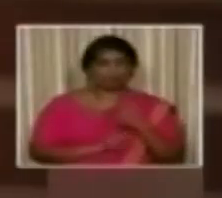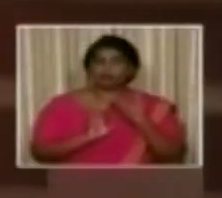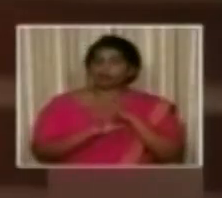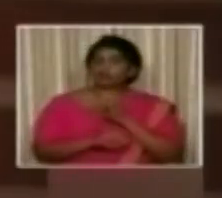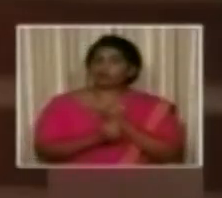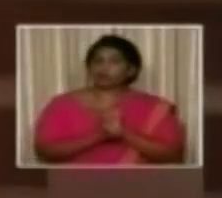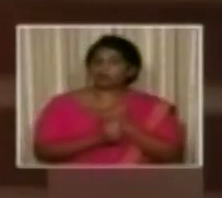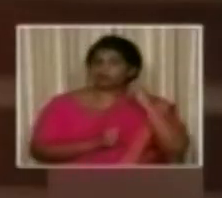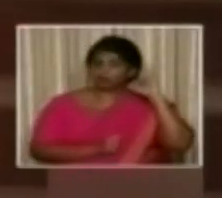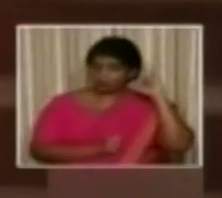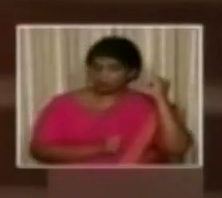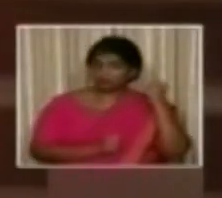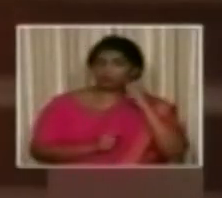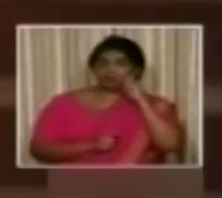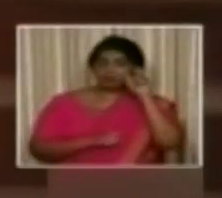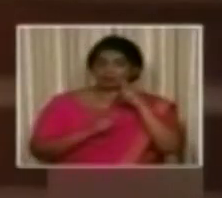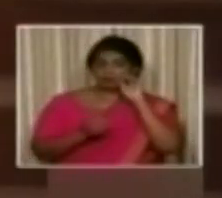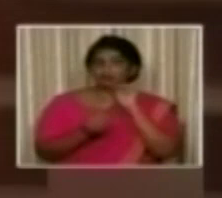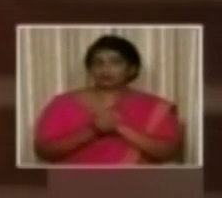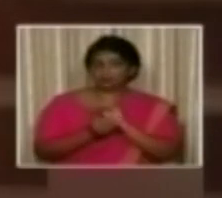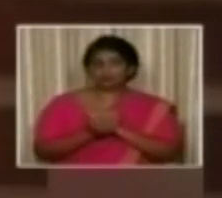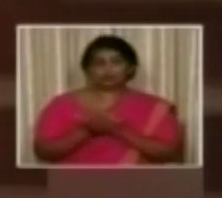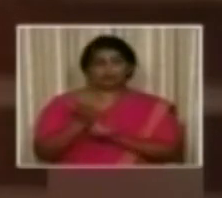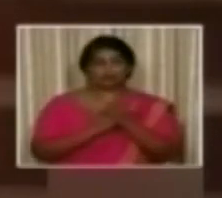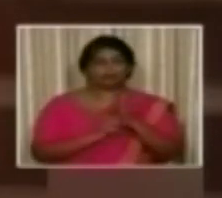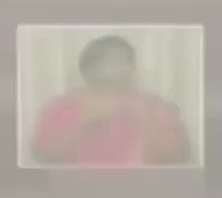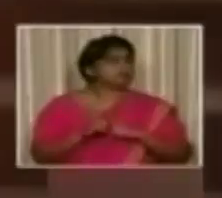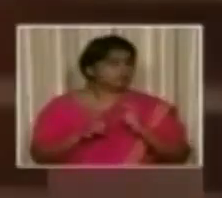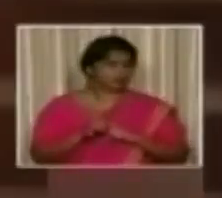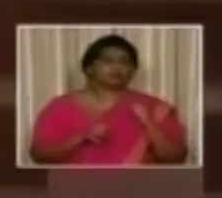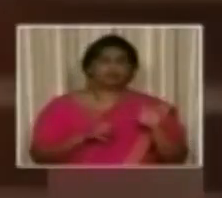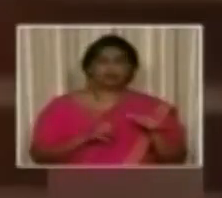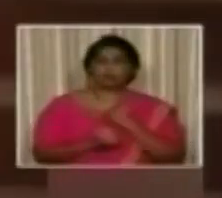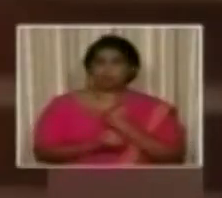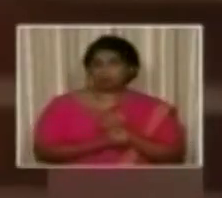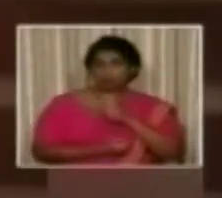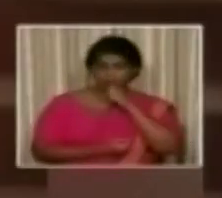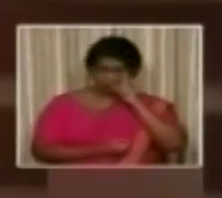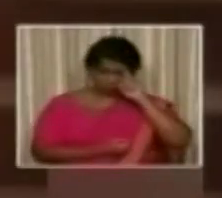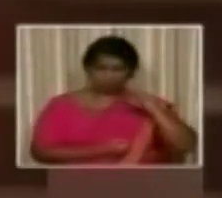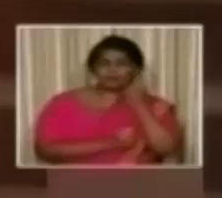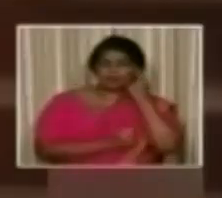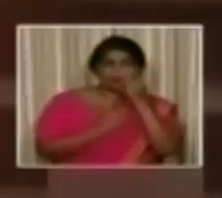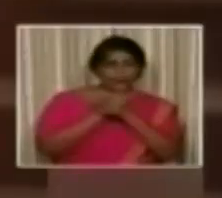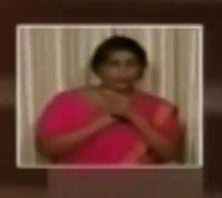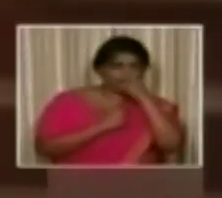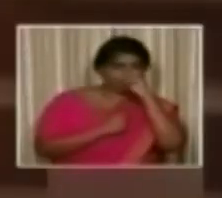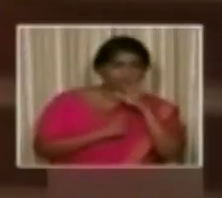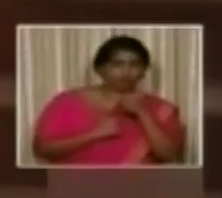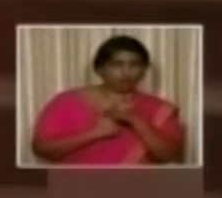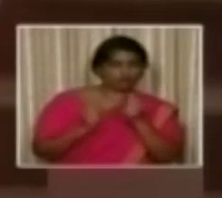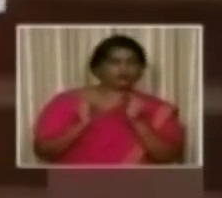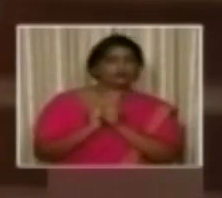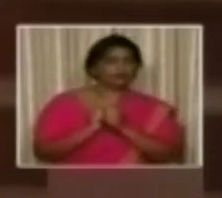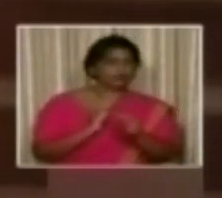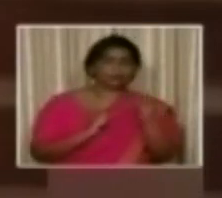மாதிரிகளில் வெள்ளம்பிட்டிய போலீஸ் நிலையத்தினால் 67 மாதிரிகளும், கடுவலையில் 40 மாதிரிகளும், மருதானை போலீஸ் நிலையத்தினால் 35 மாதிரிகளும், பேலியகோட